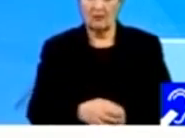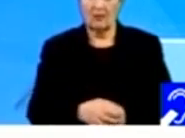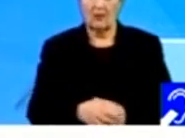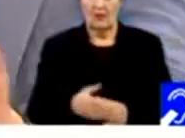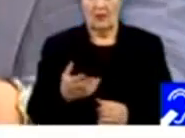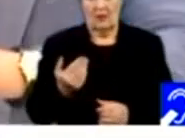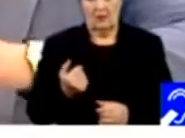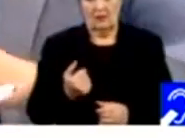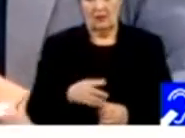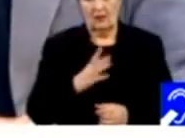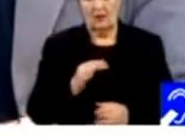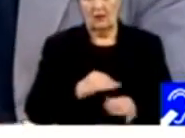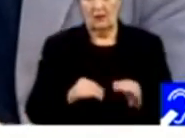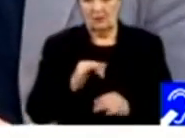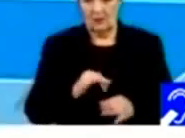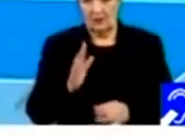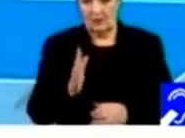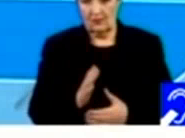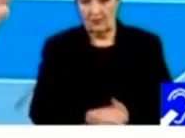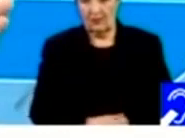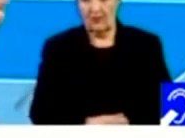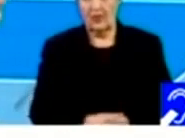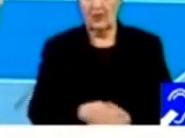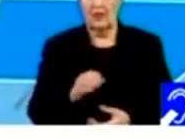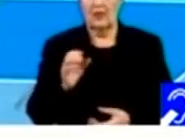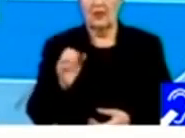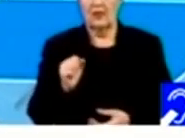un subiect pe care îl vom discuta neapărat. Domnule Năstase,